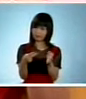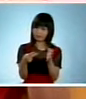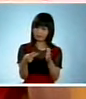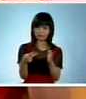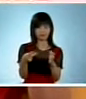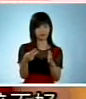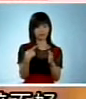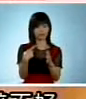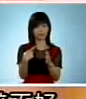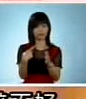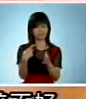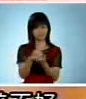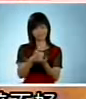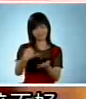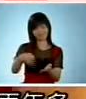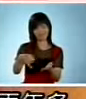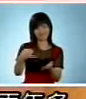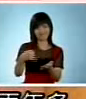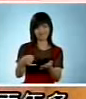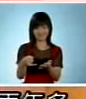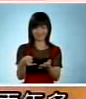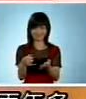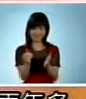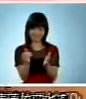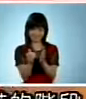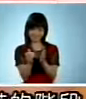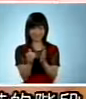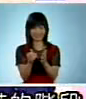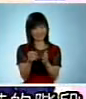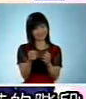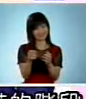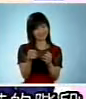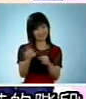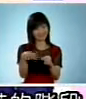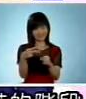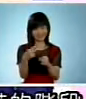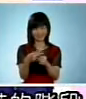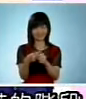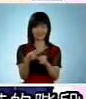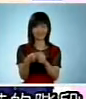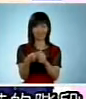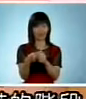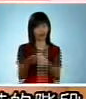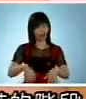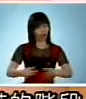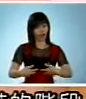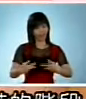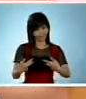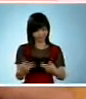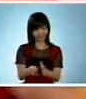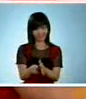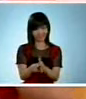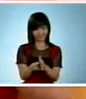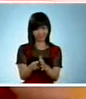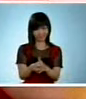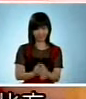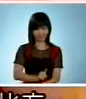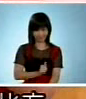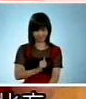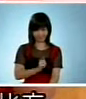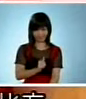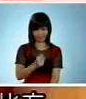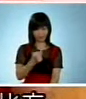2年多，我刚好我算是运气比较不好吧，刚好接在最后这2年多是比较在如火如荼的这个阶段哈。所以真